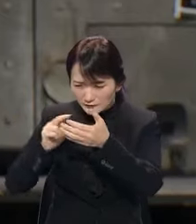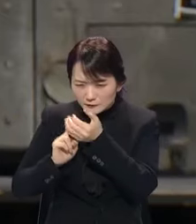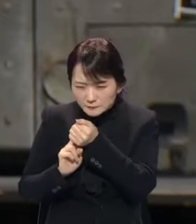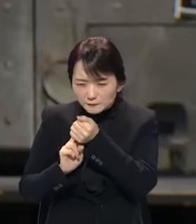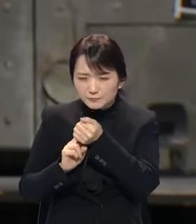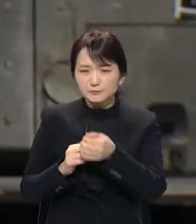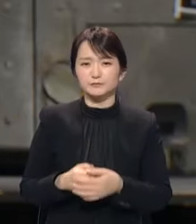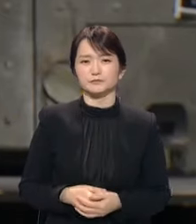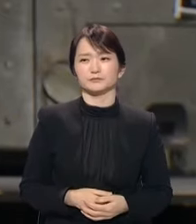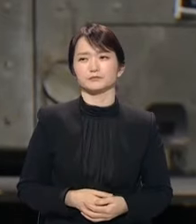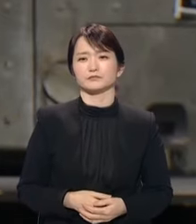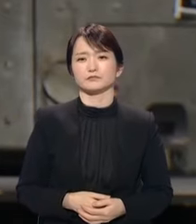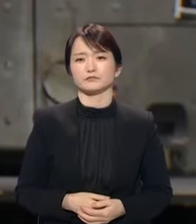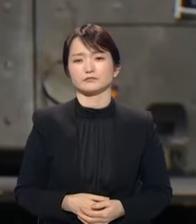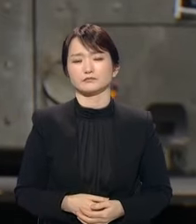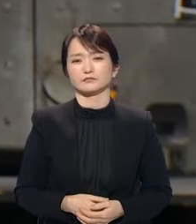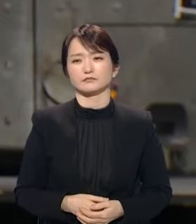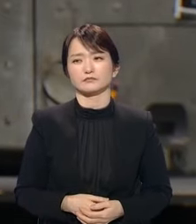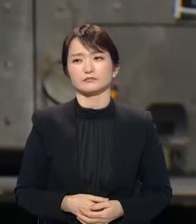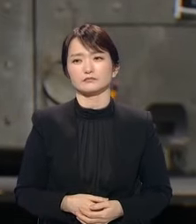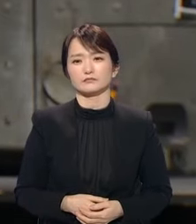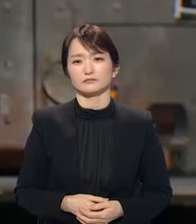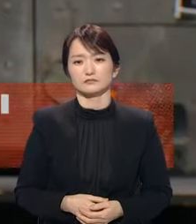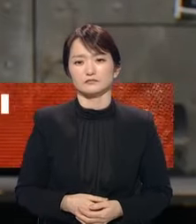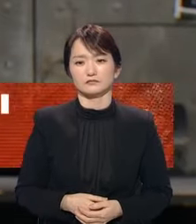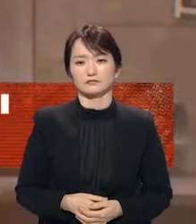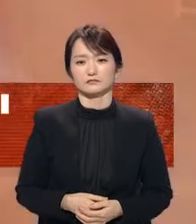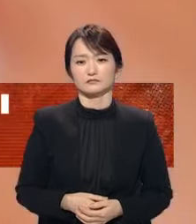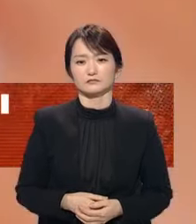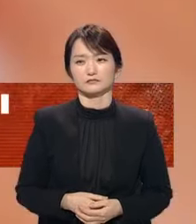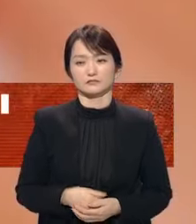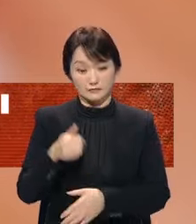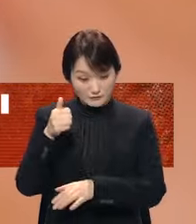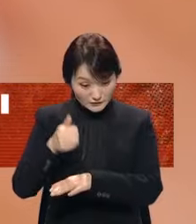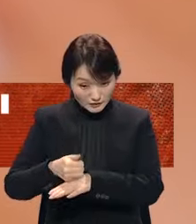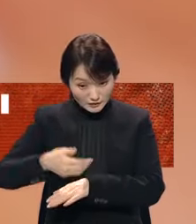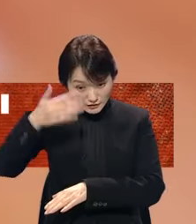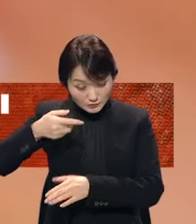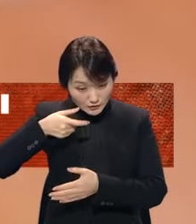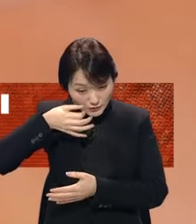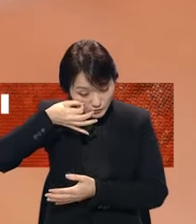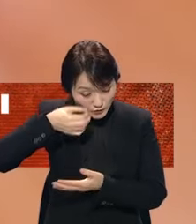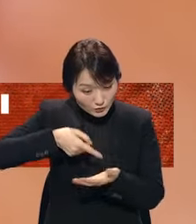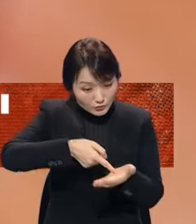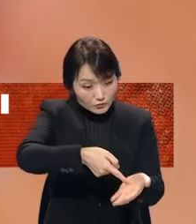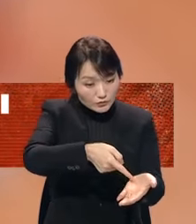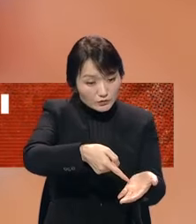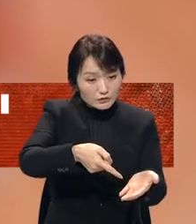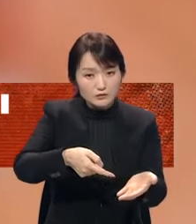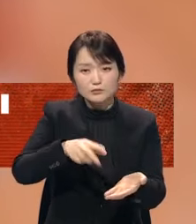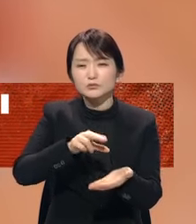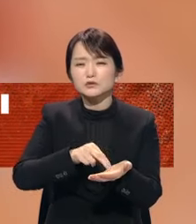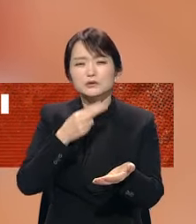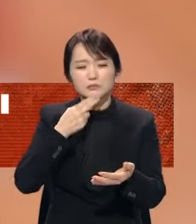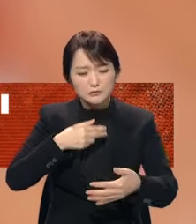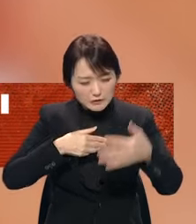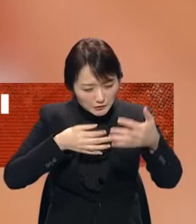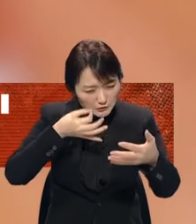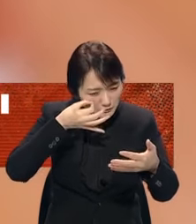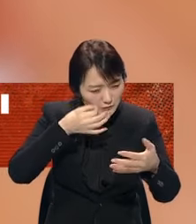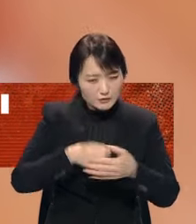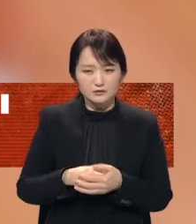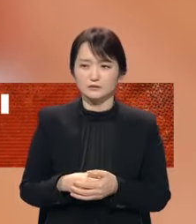주장이긴 합니다만. 그리고 나중에는 보여주긴 했는데 그냥 별로 문제가 되지 않을 것 같은 장면만 보여줬다는 거예요. 근데 아이가